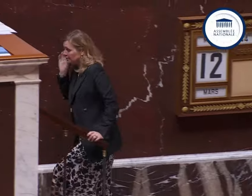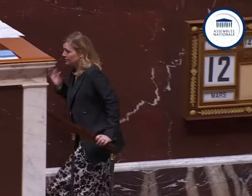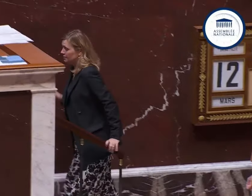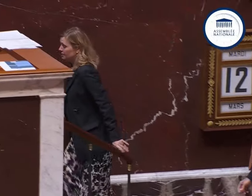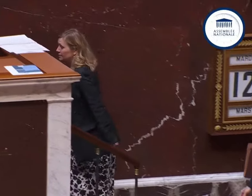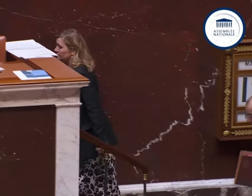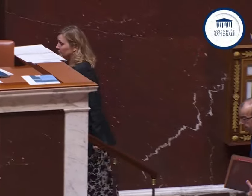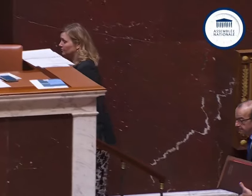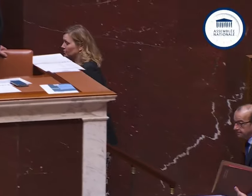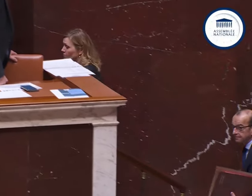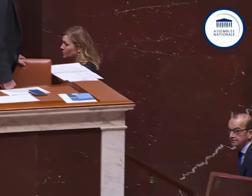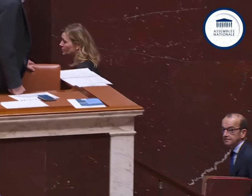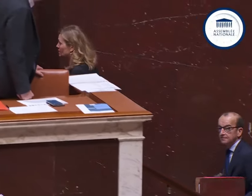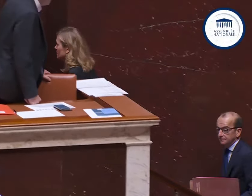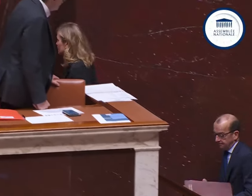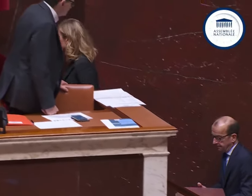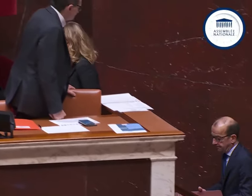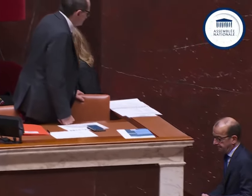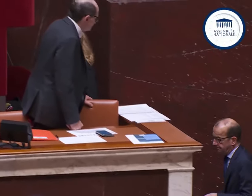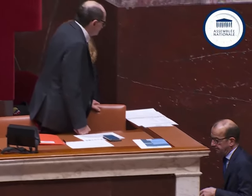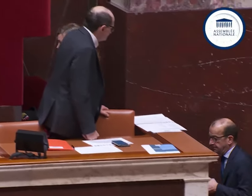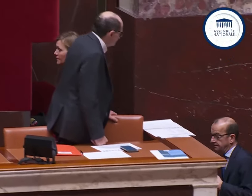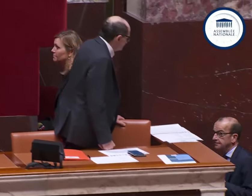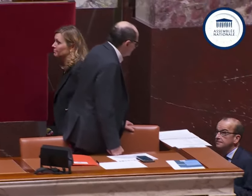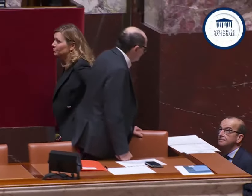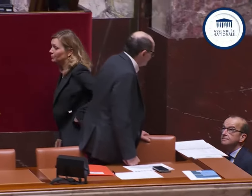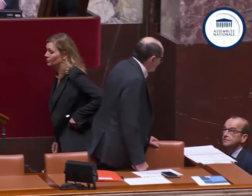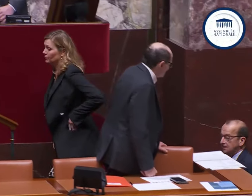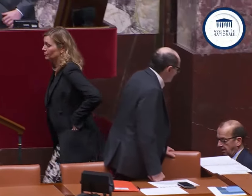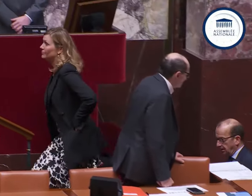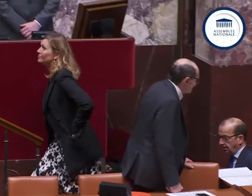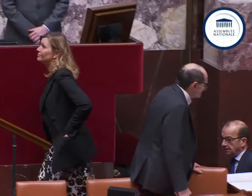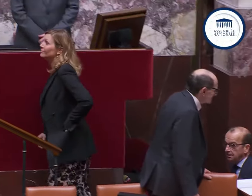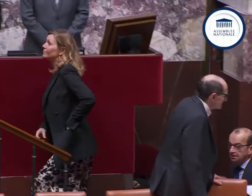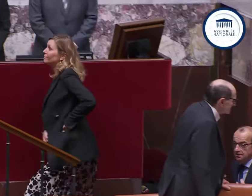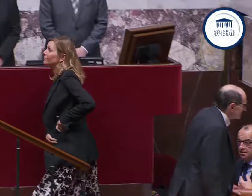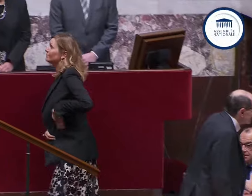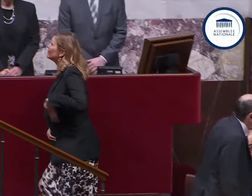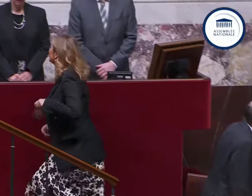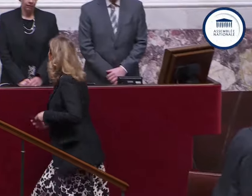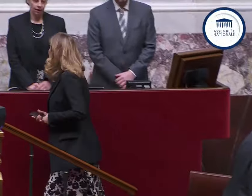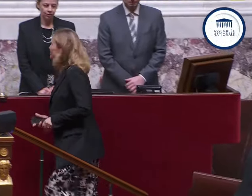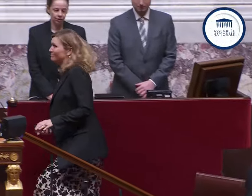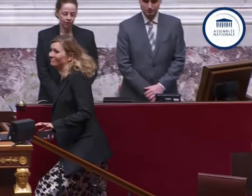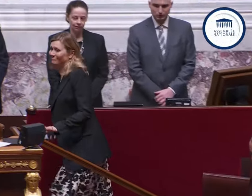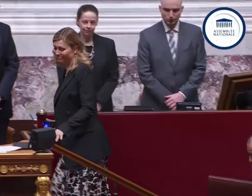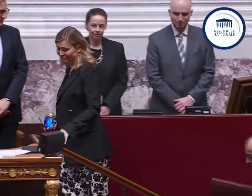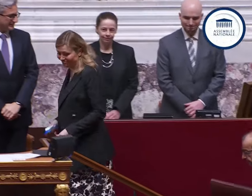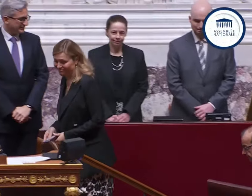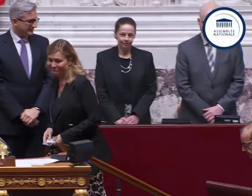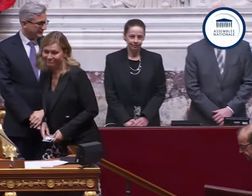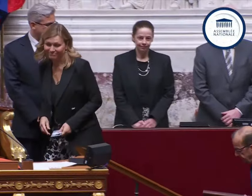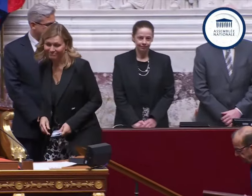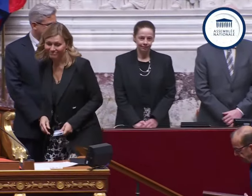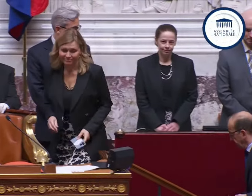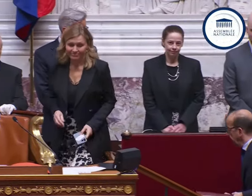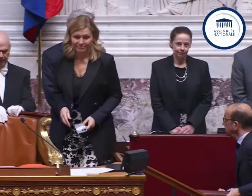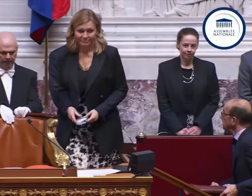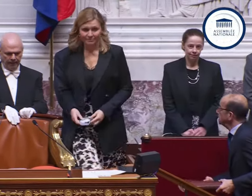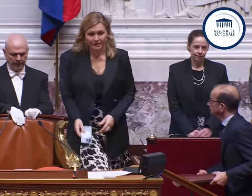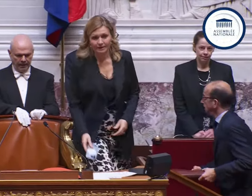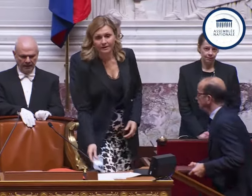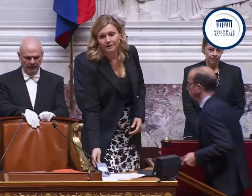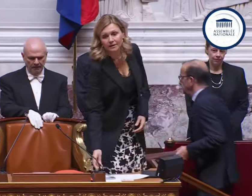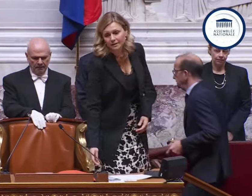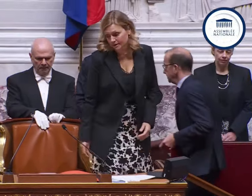Yaël Braun-Pivet qui arrive donc pour présider cette séance de questions au gouvernement dans l'hémicycle de l'Assemblée nationale. Une séance qui va porter sur la fin de